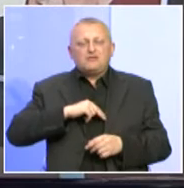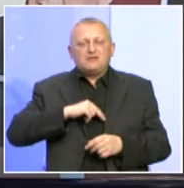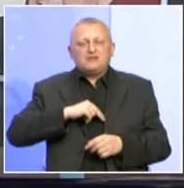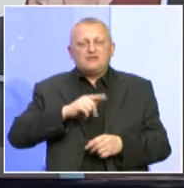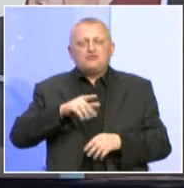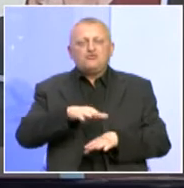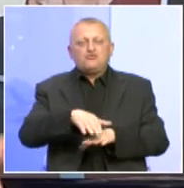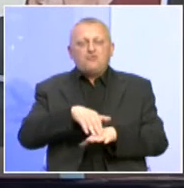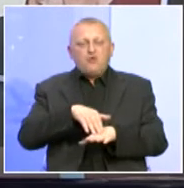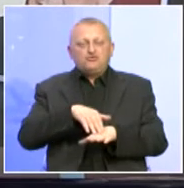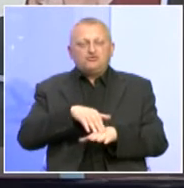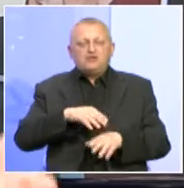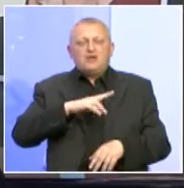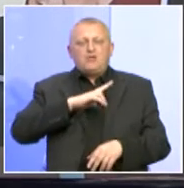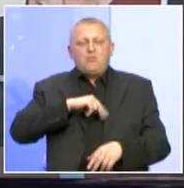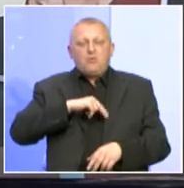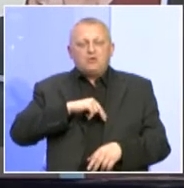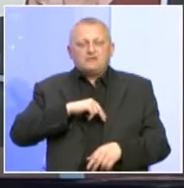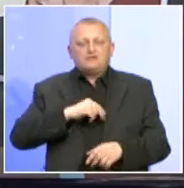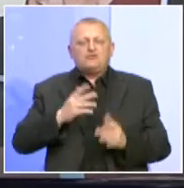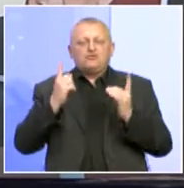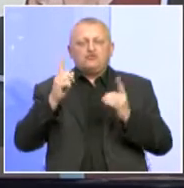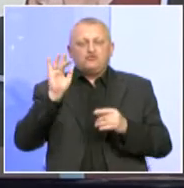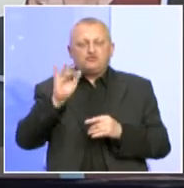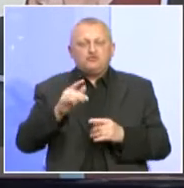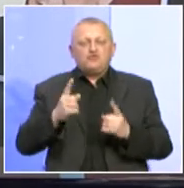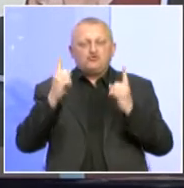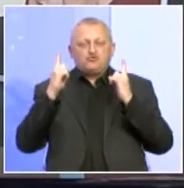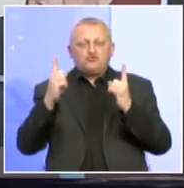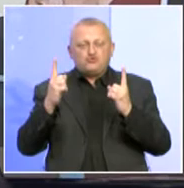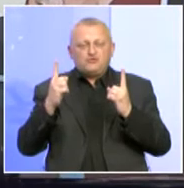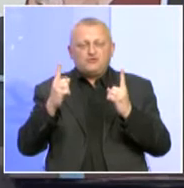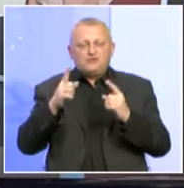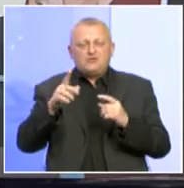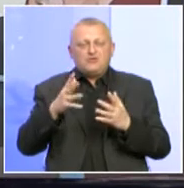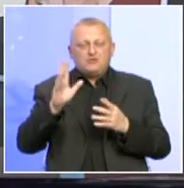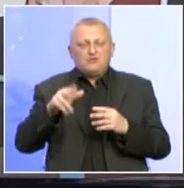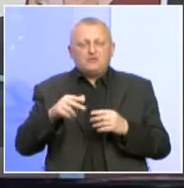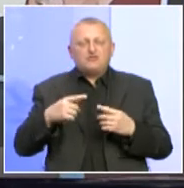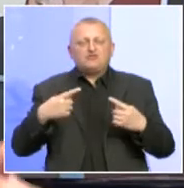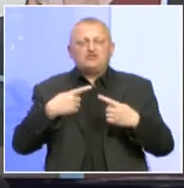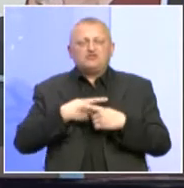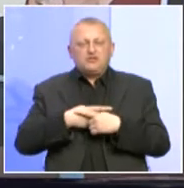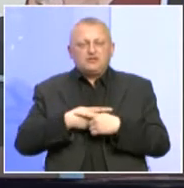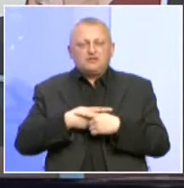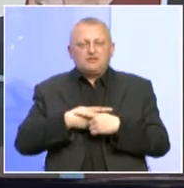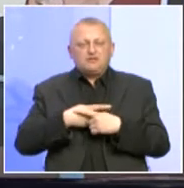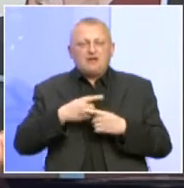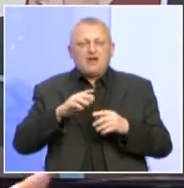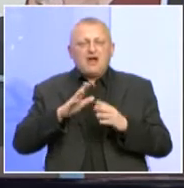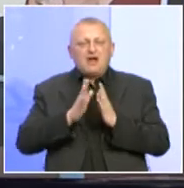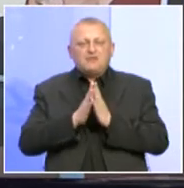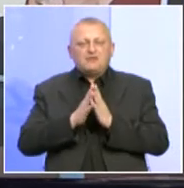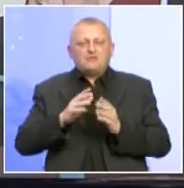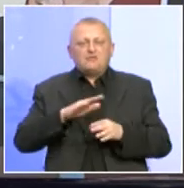Tu počinje, znate, policija, onda tužilaštvo, onda sudstvo, onda naravno neko može da se žali, onda je tu apelacija i